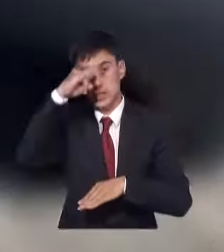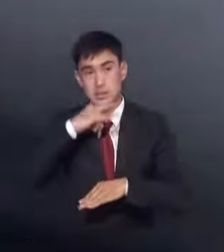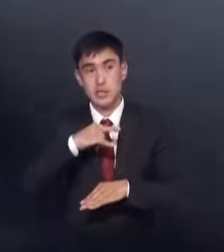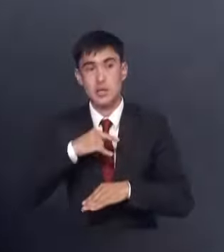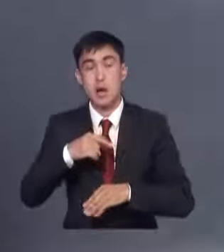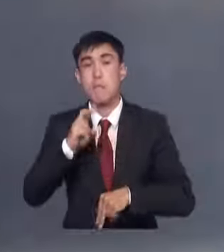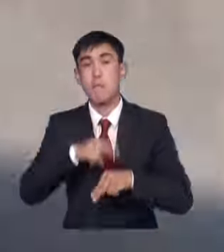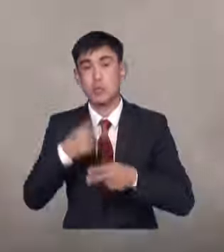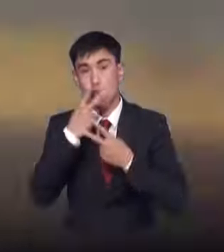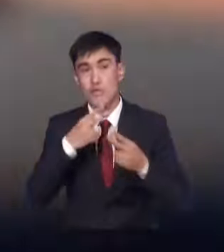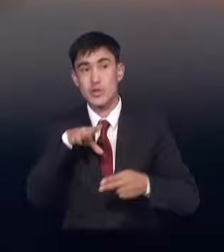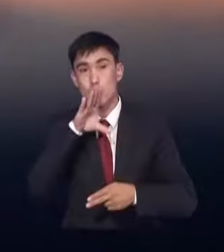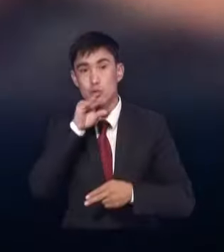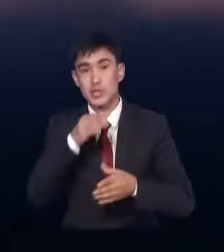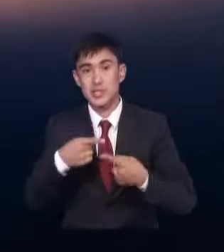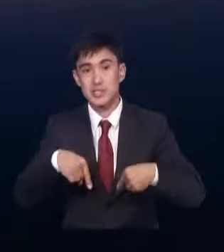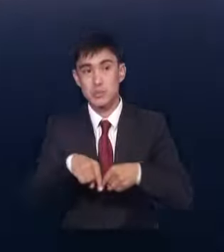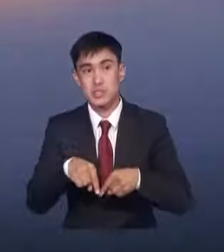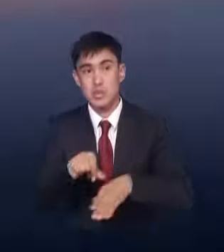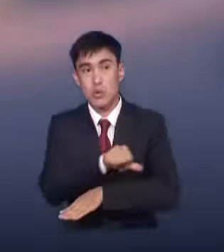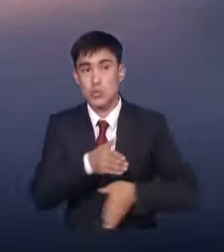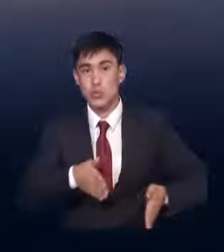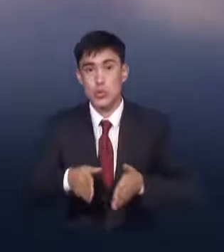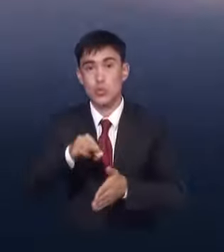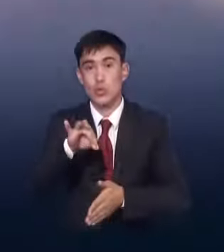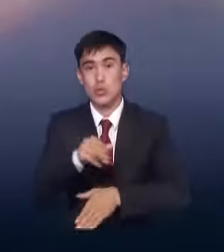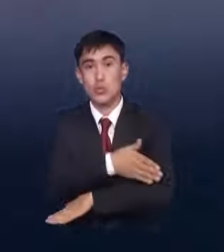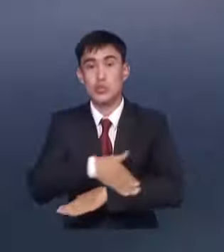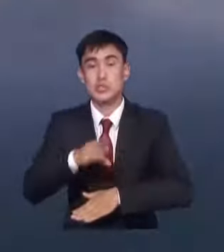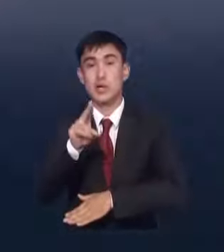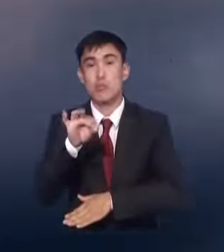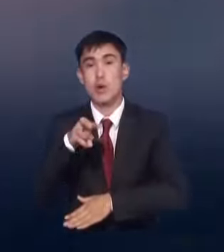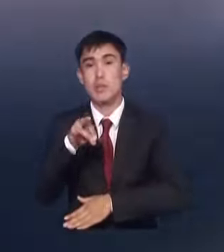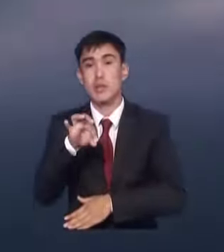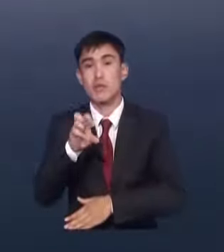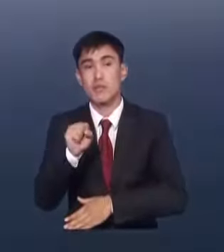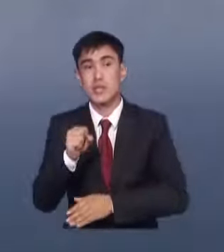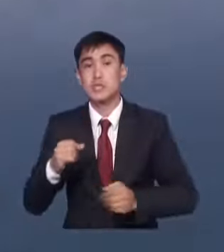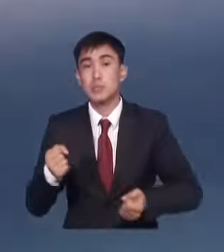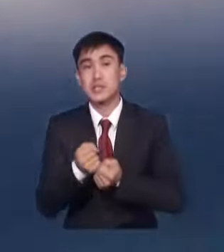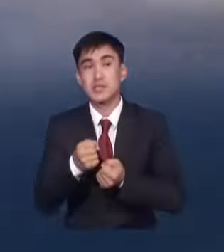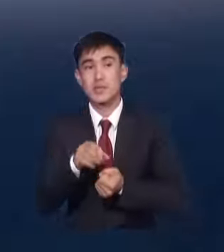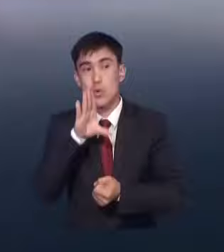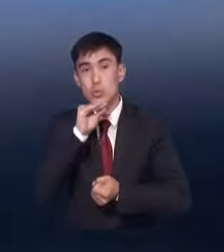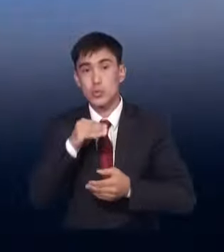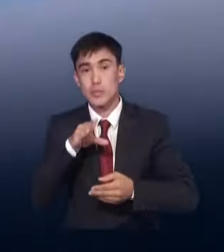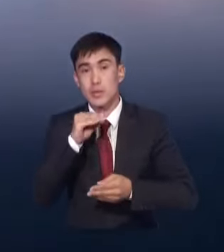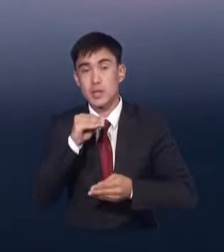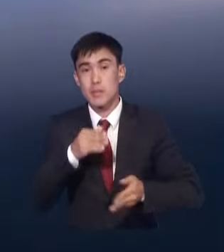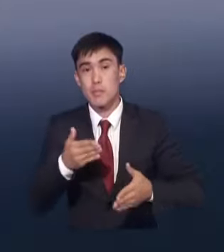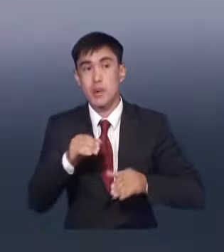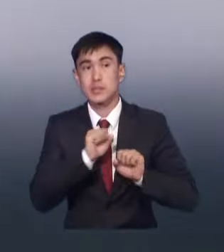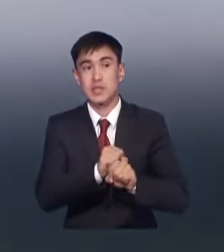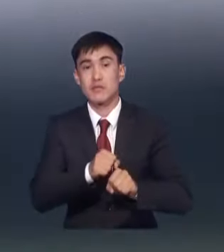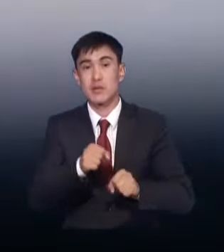Автопатруль заметил утиное семейство на пересечении проспекта Туран и улицы каим мухамедханова чтобы спасти водоплавающих птиц пришлось остановить